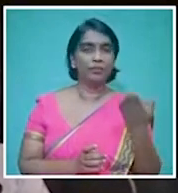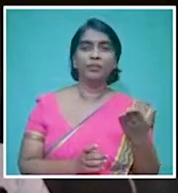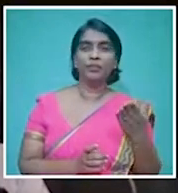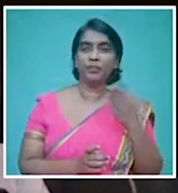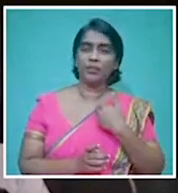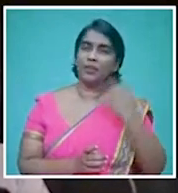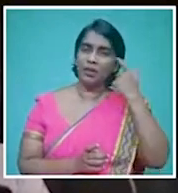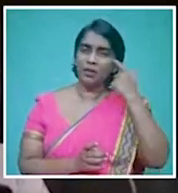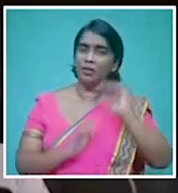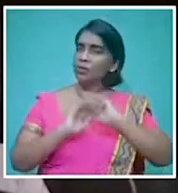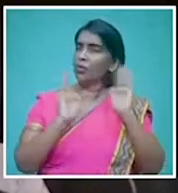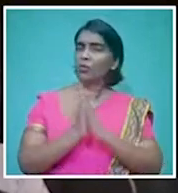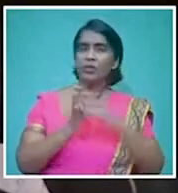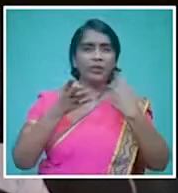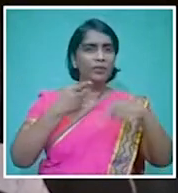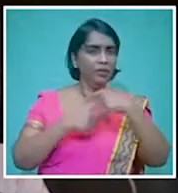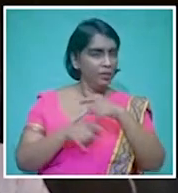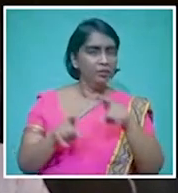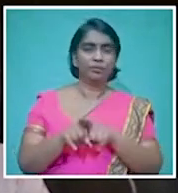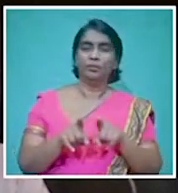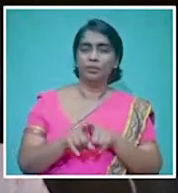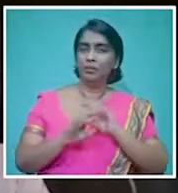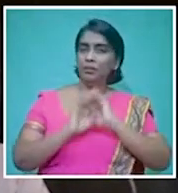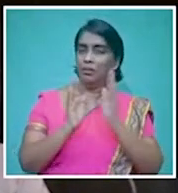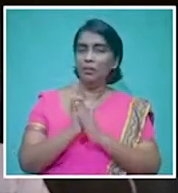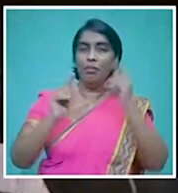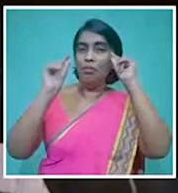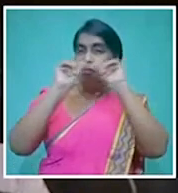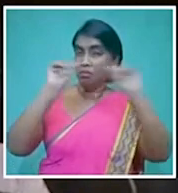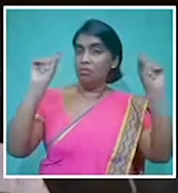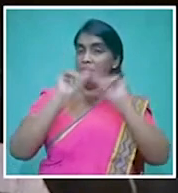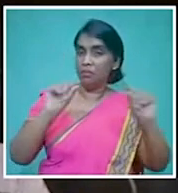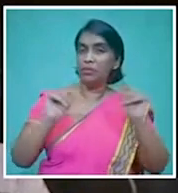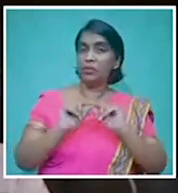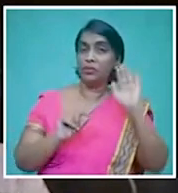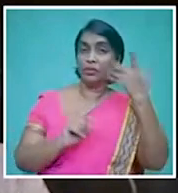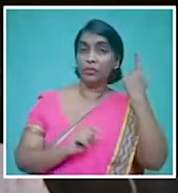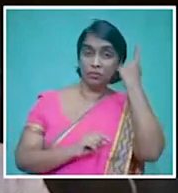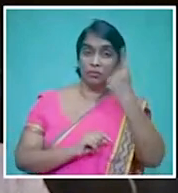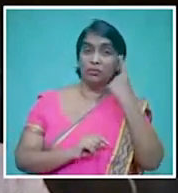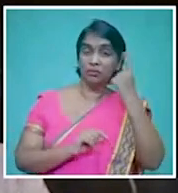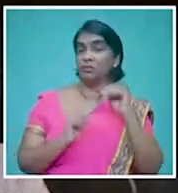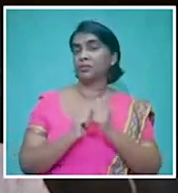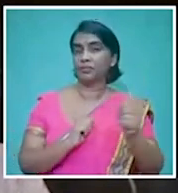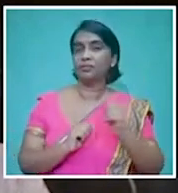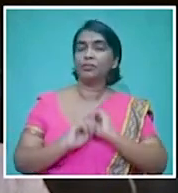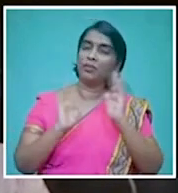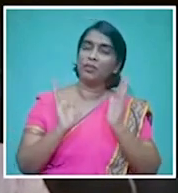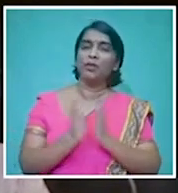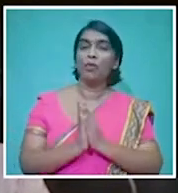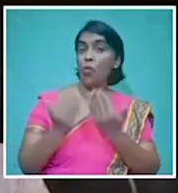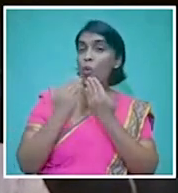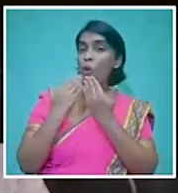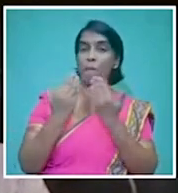ඔහු මා හිතන්නේ හැම ශේත්‍රයක් පිළිබඳවත් හැම මාතෘකාවක් පිළිබඳවත් විශේෂඥයෙක් බවට පත් වෙලා තියෙනවා සියලු දෙනාටම